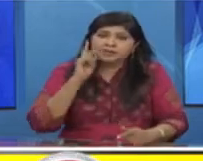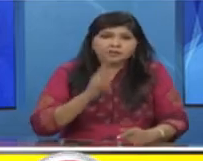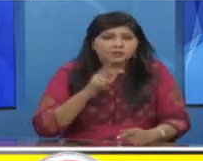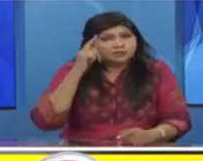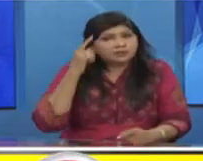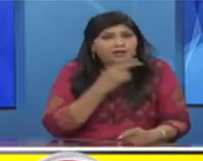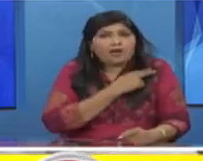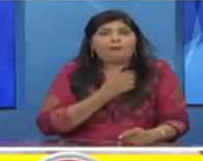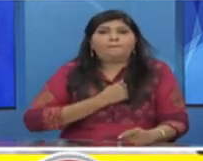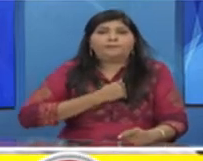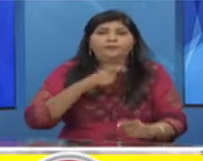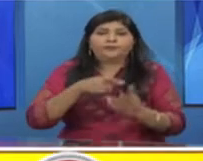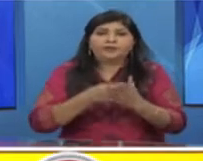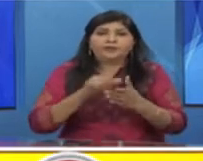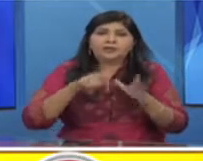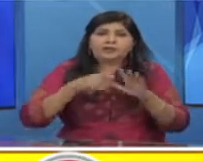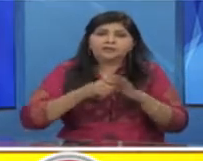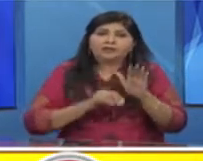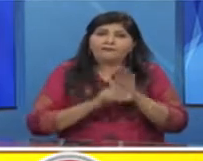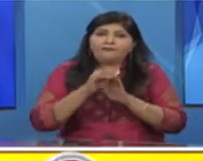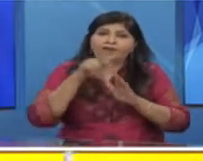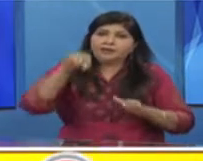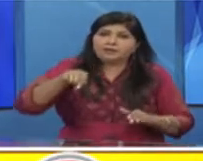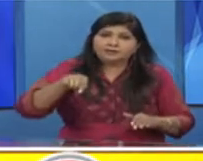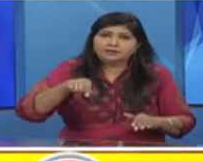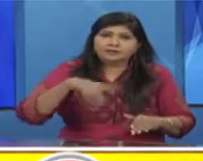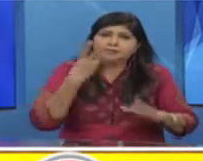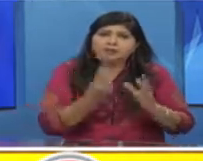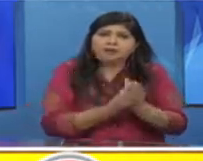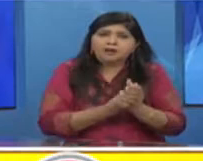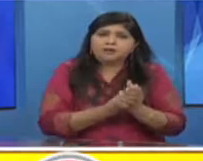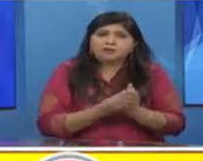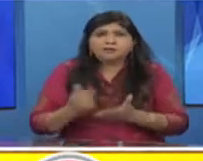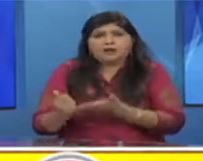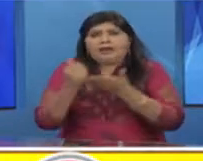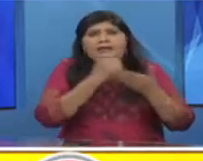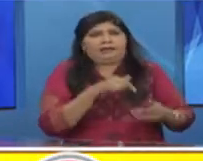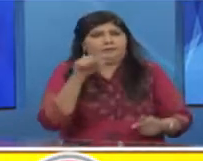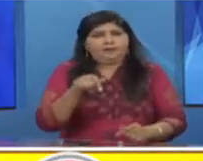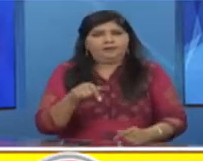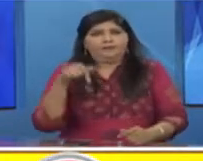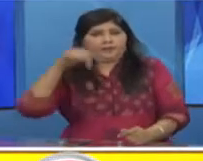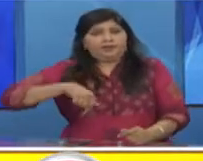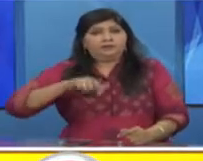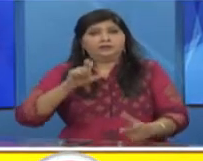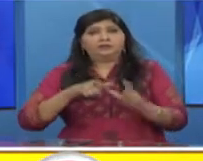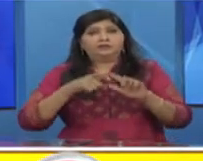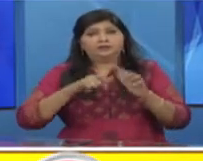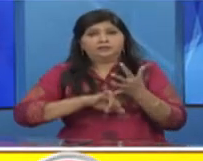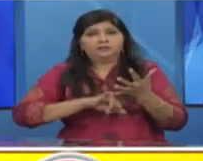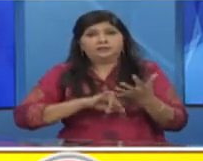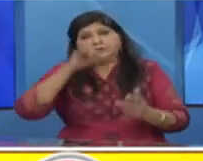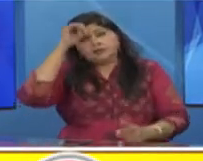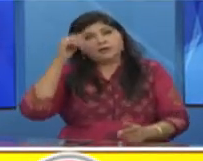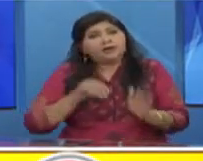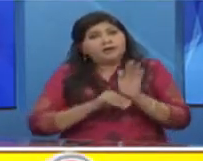करें कि लक्षद्वीप को विकास के लिए हर जरूरी मदद मिले। आज लक्षद्वीप भारत की